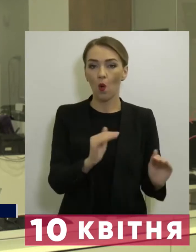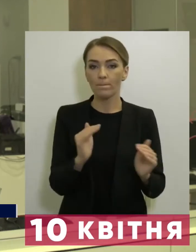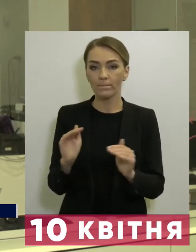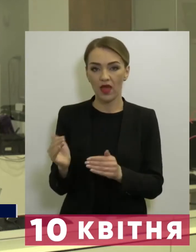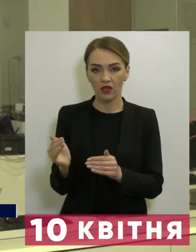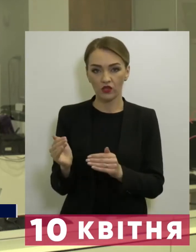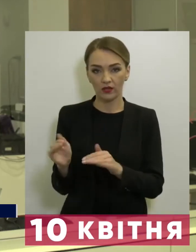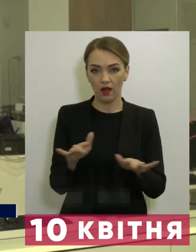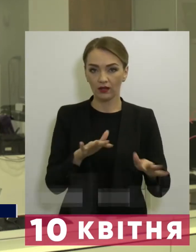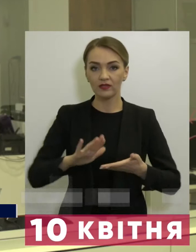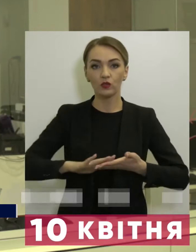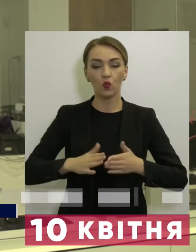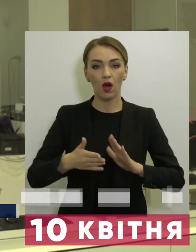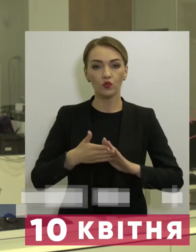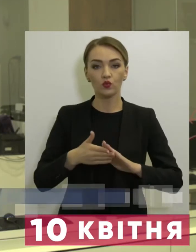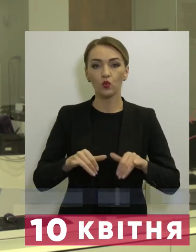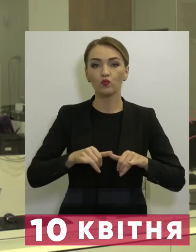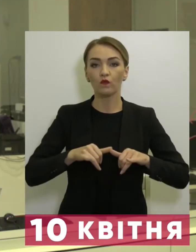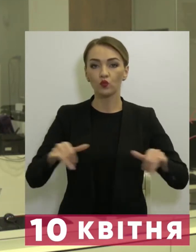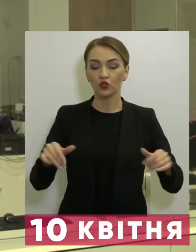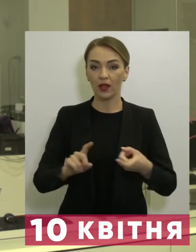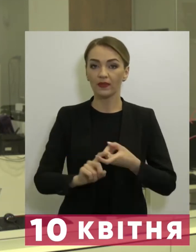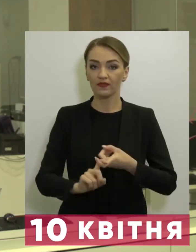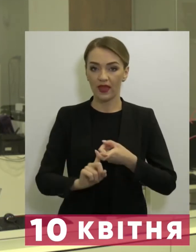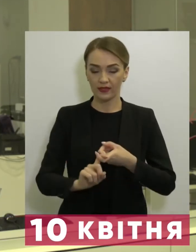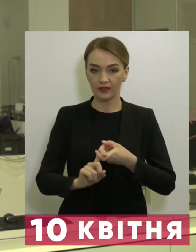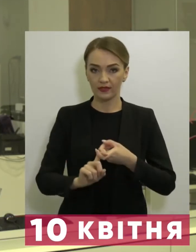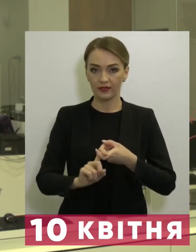обмеження та ситуацію з розповсюдженням інфекції,